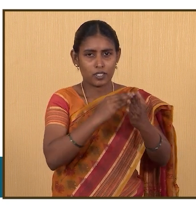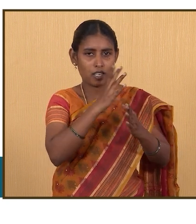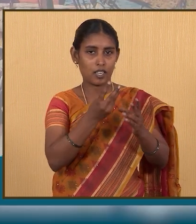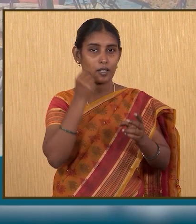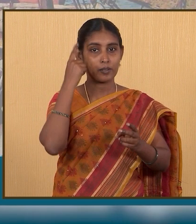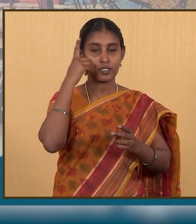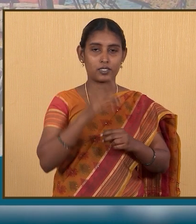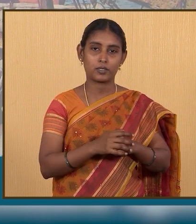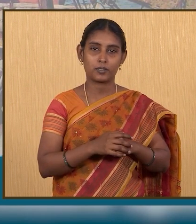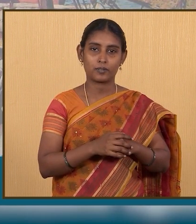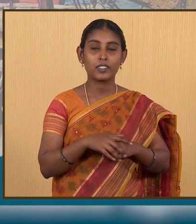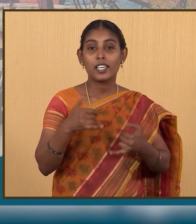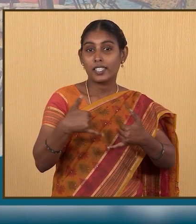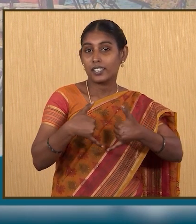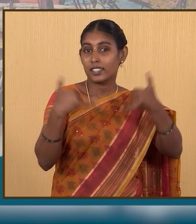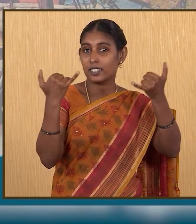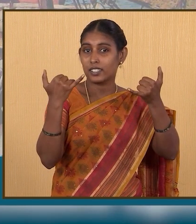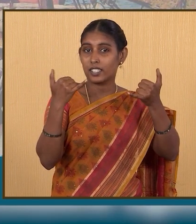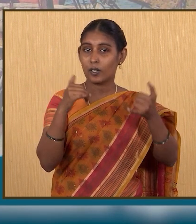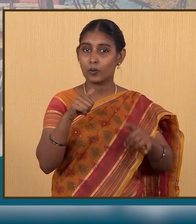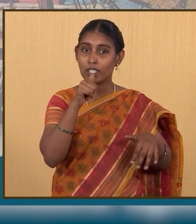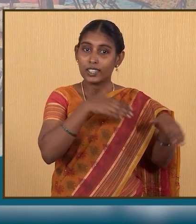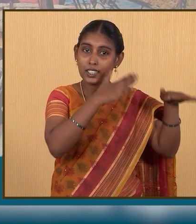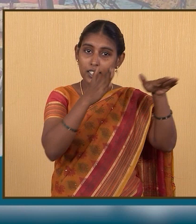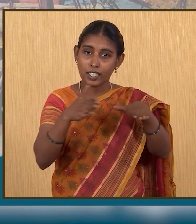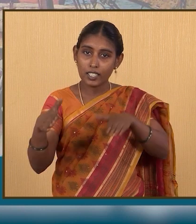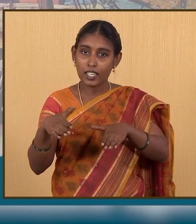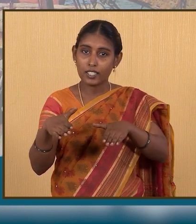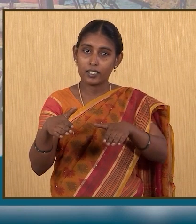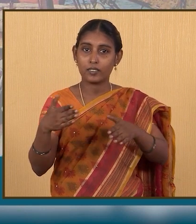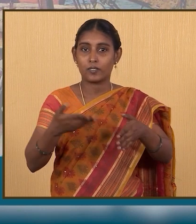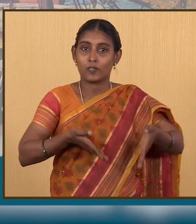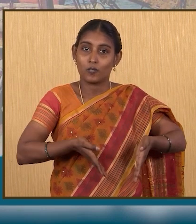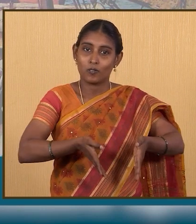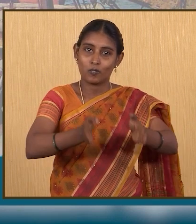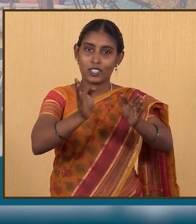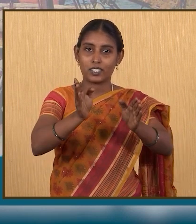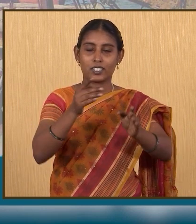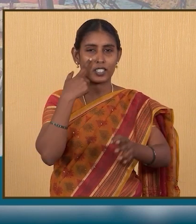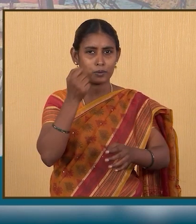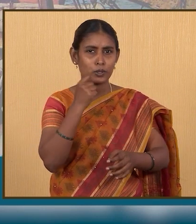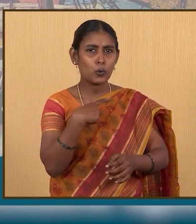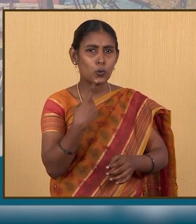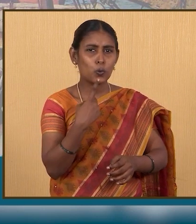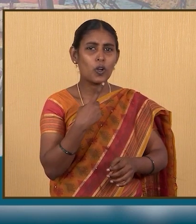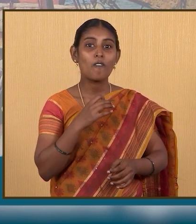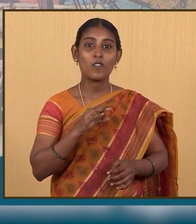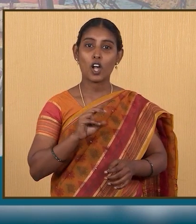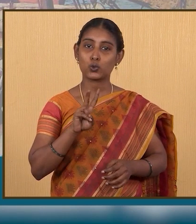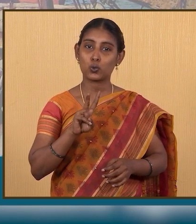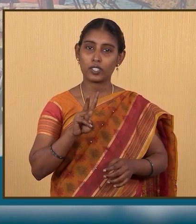கொள்ள போகிறோம். நம்ம இந்தியாவுக்கு கடல்வழித்தளம் கண்டுபிடித்தவங்க யாருன்னு தெரியுமா?